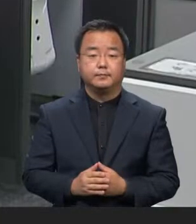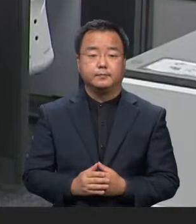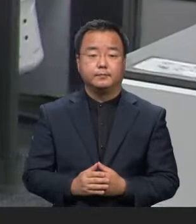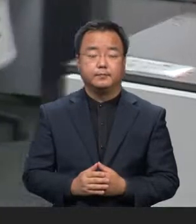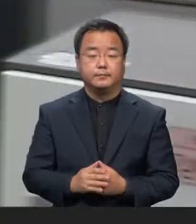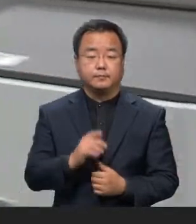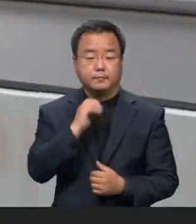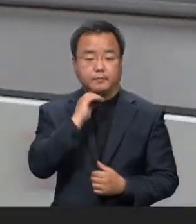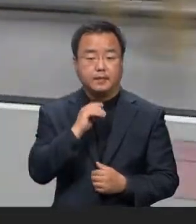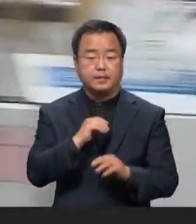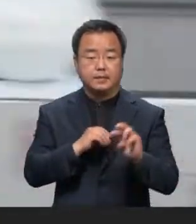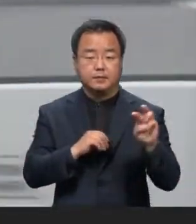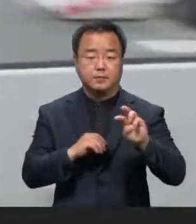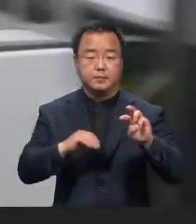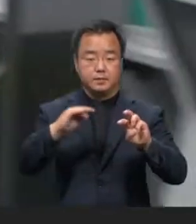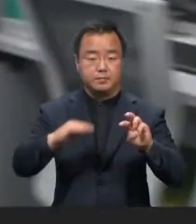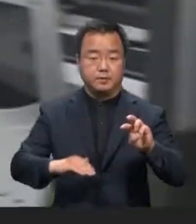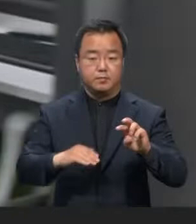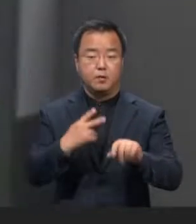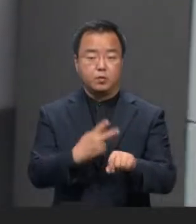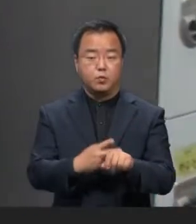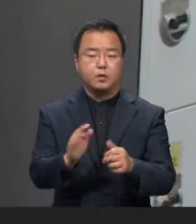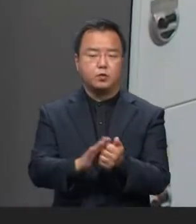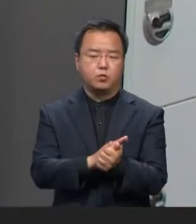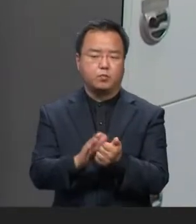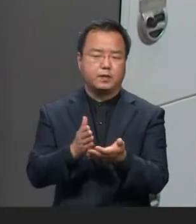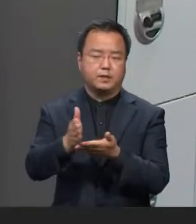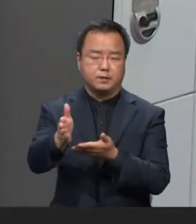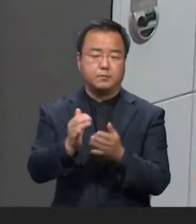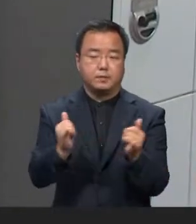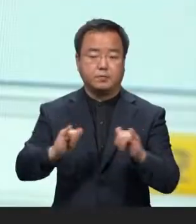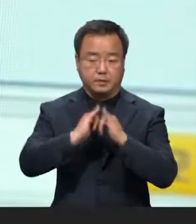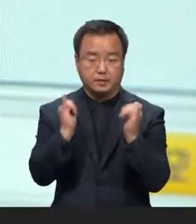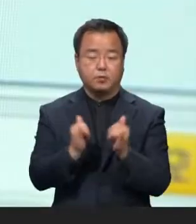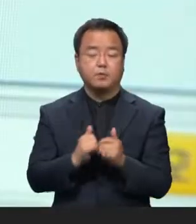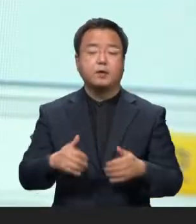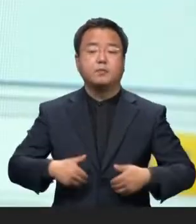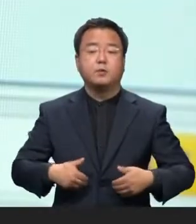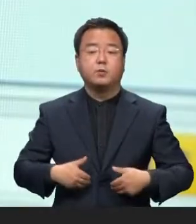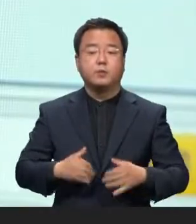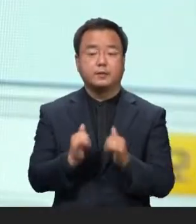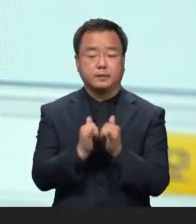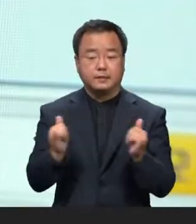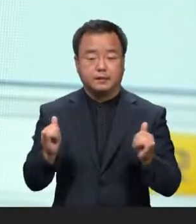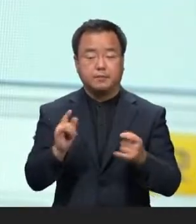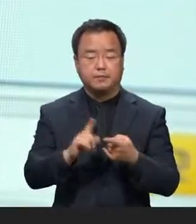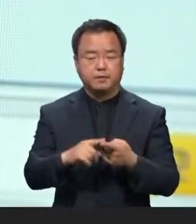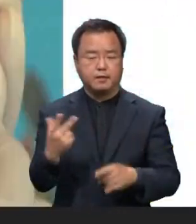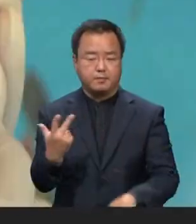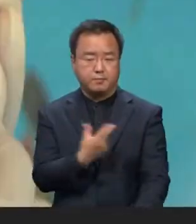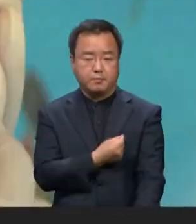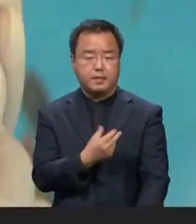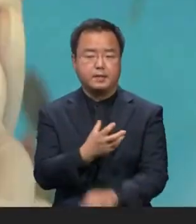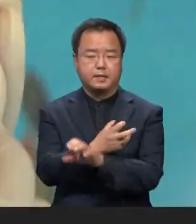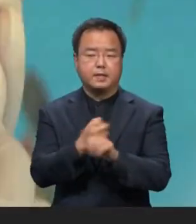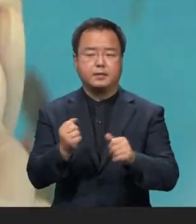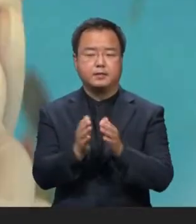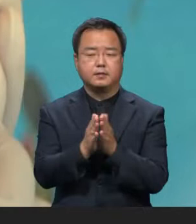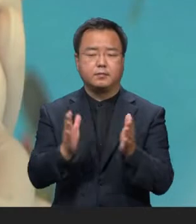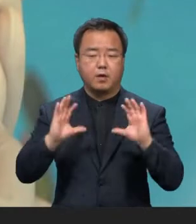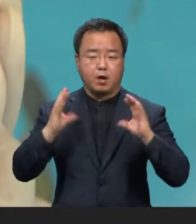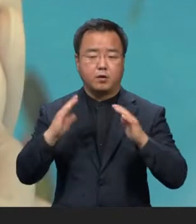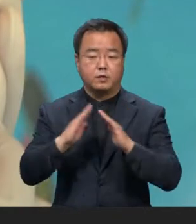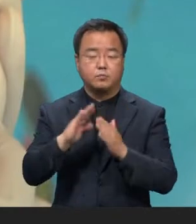30세 미만 교사와 돌봄 전담 4 등 사회 필수 인력에 대한 백신 예약이 시작되었습니다 어린이집과